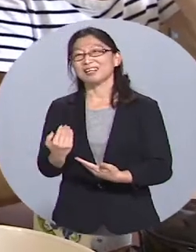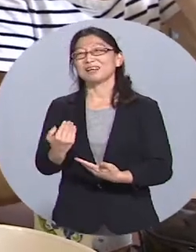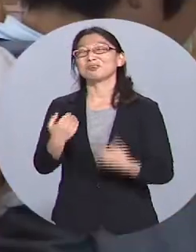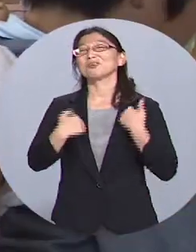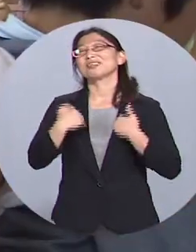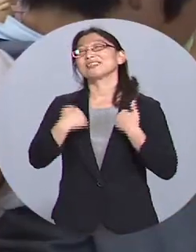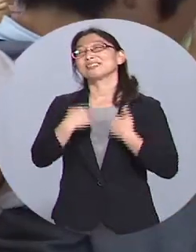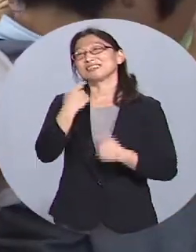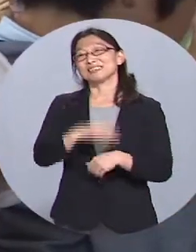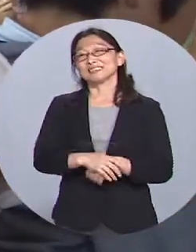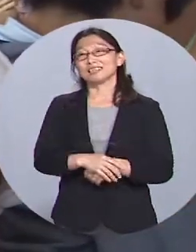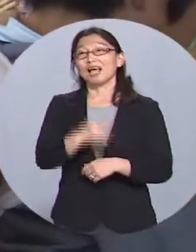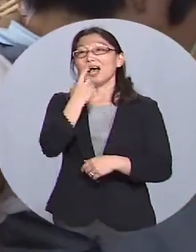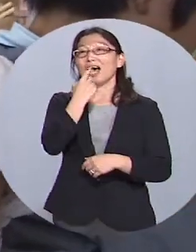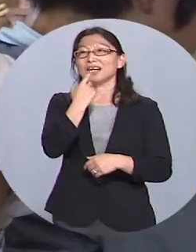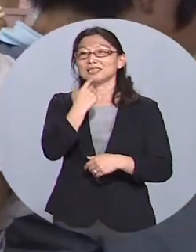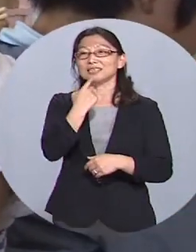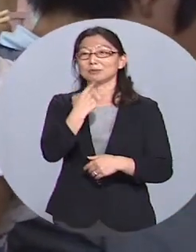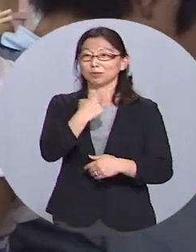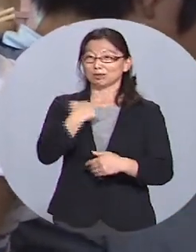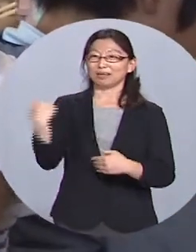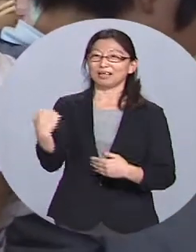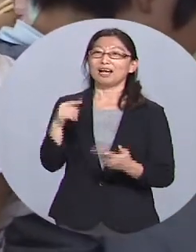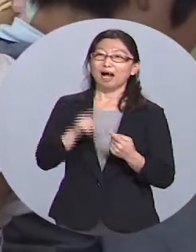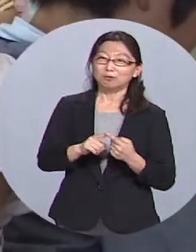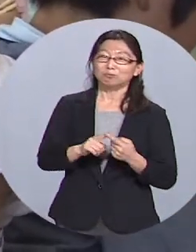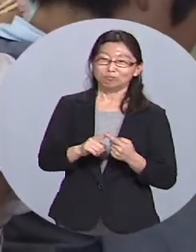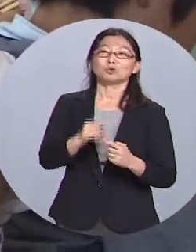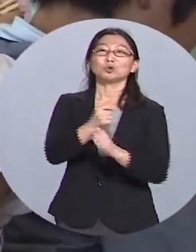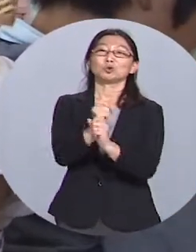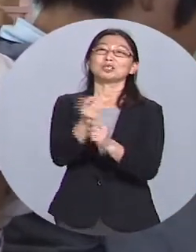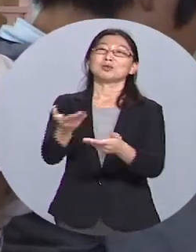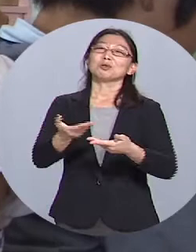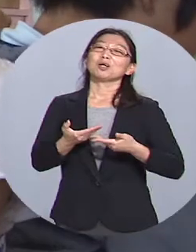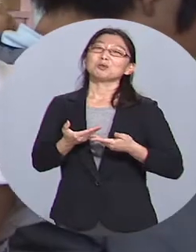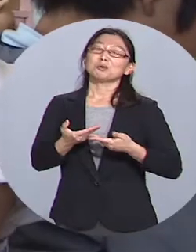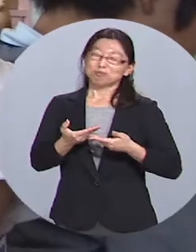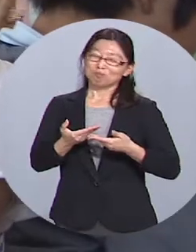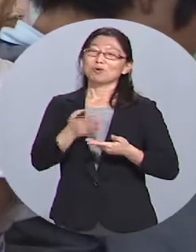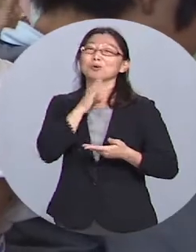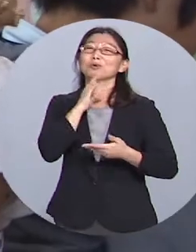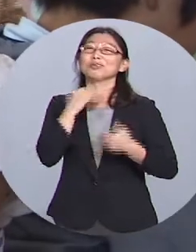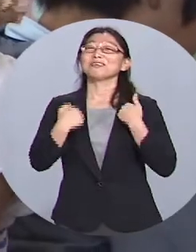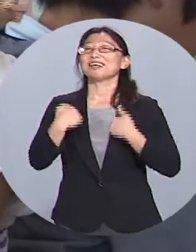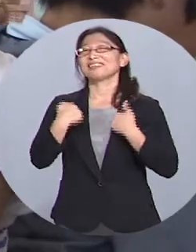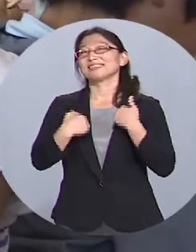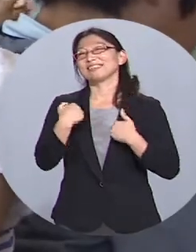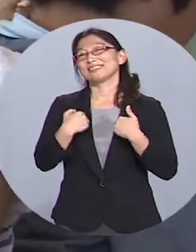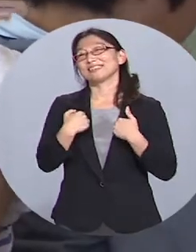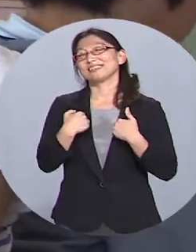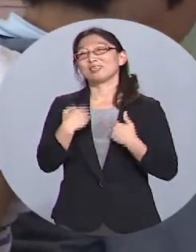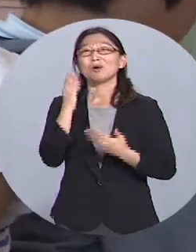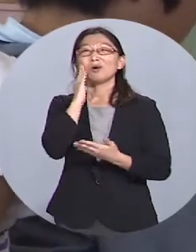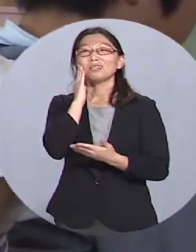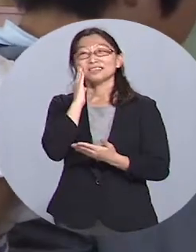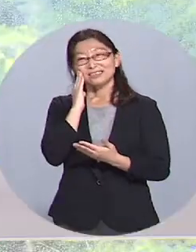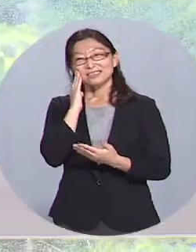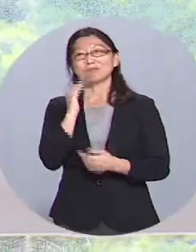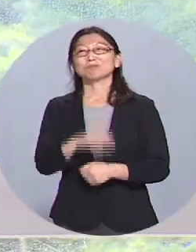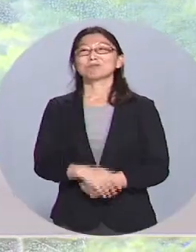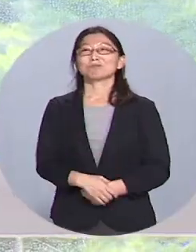しいです。 味とか子どもたちに合うように一生懸命作ってくれるところがすごく嬉しいし美味しいです。